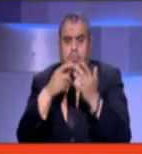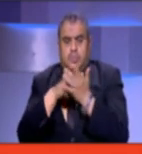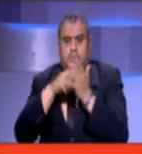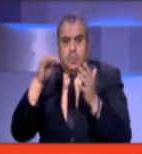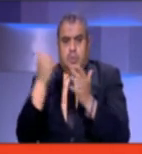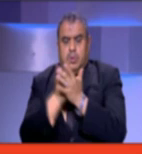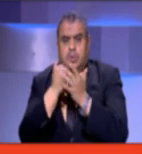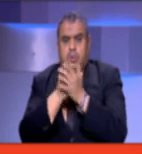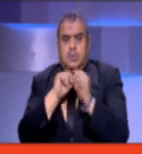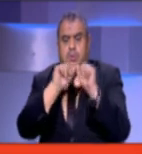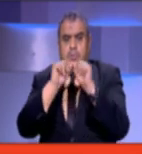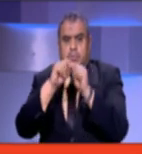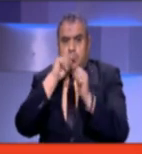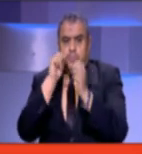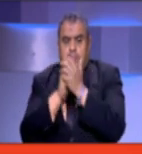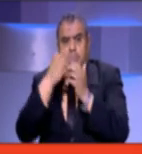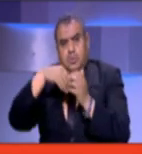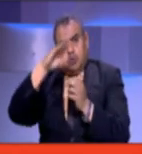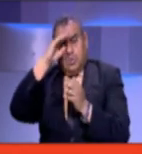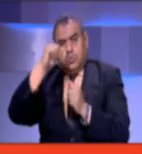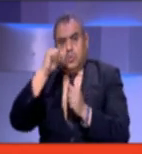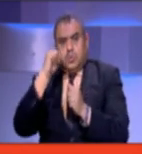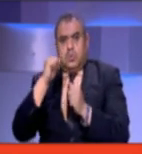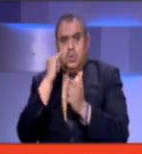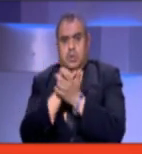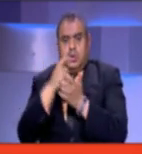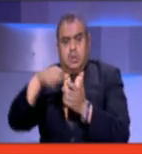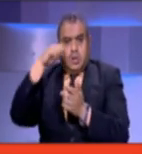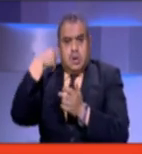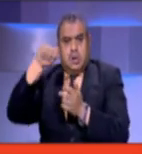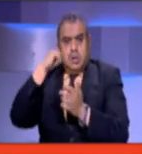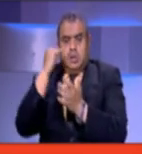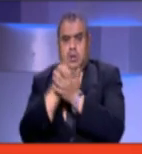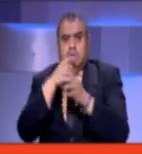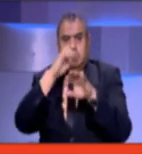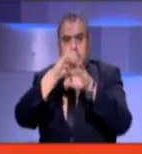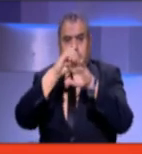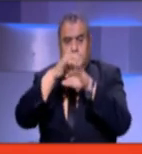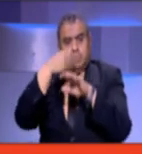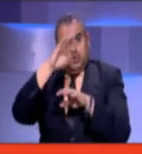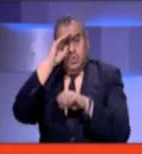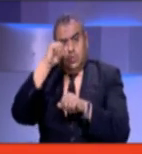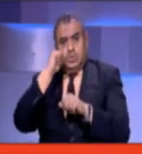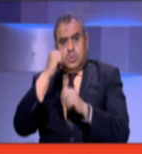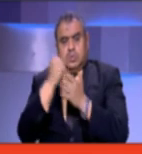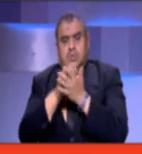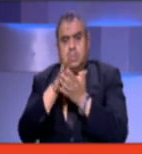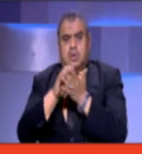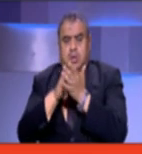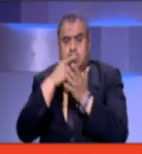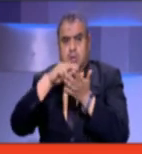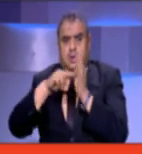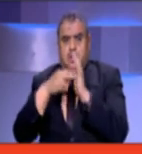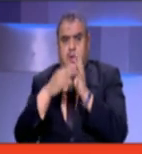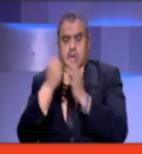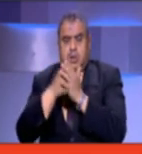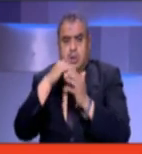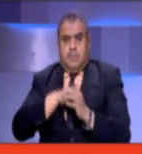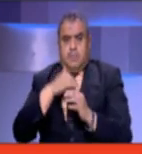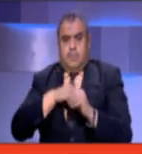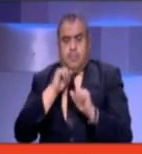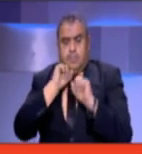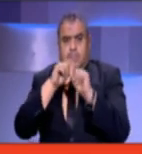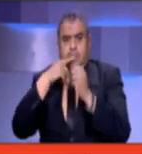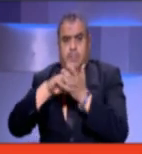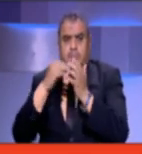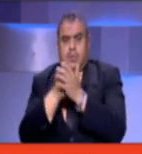تانية، ونوجه طبعا تحية شكر وتقدير للسيد الرئيس، لأن احنا نقول إن هي ده دافع يعني دفع معنوية ومادية